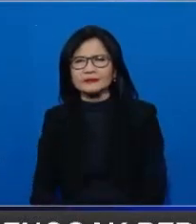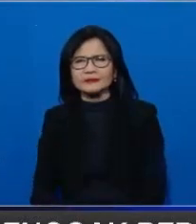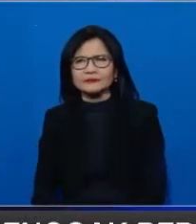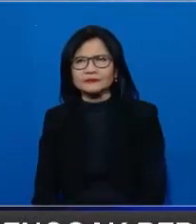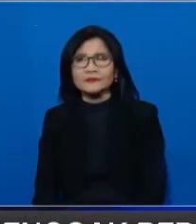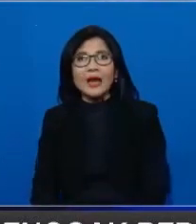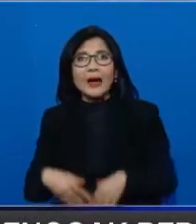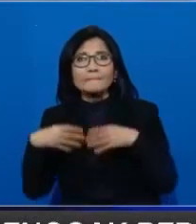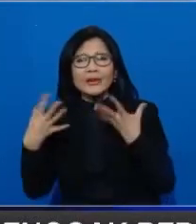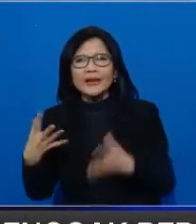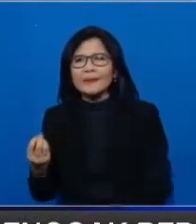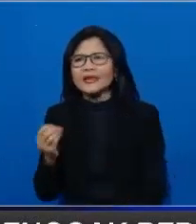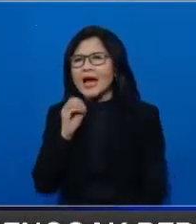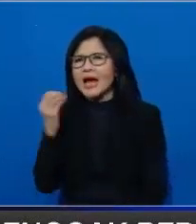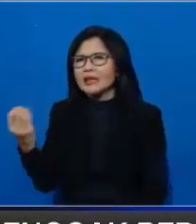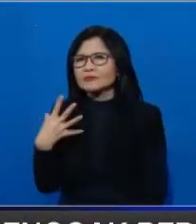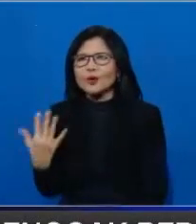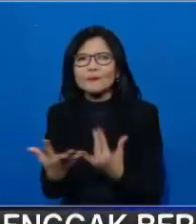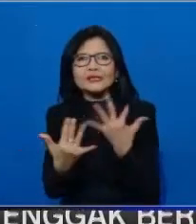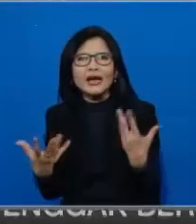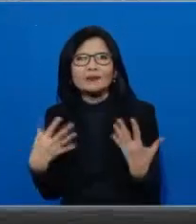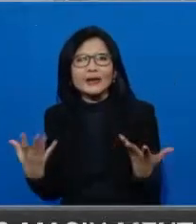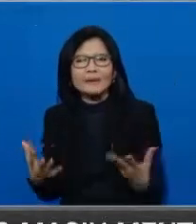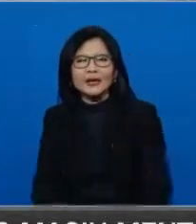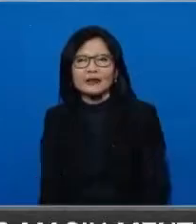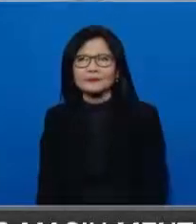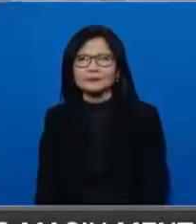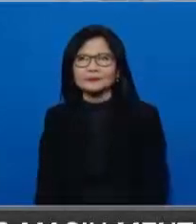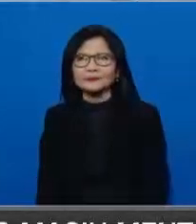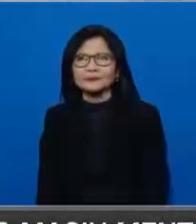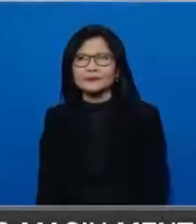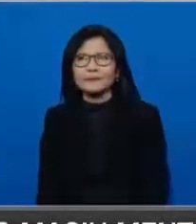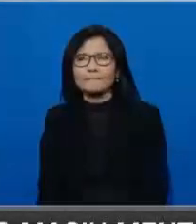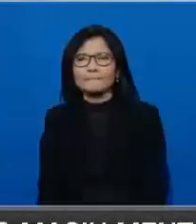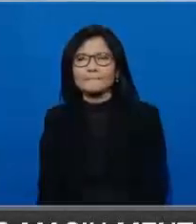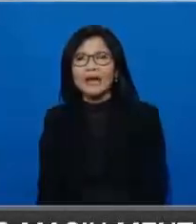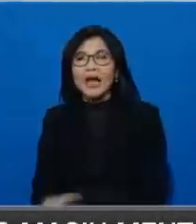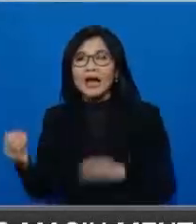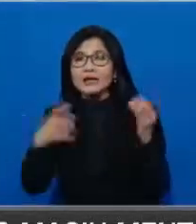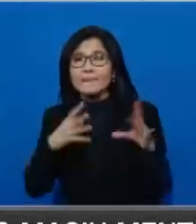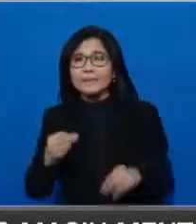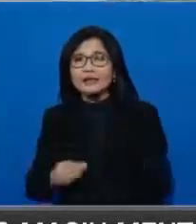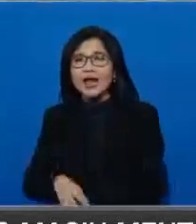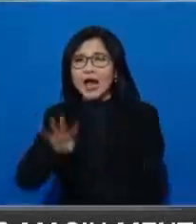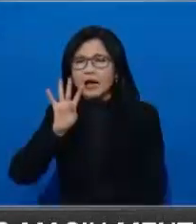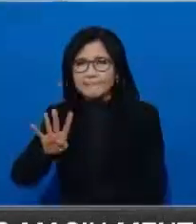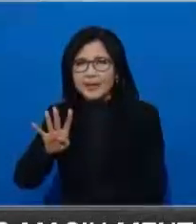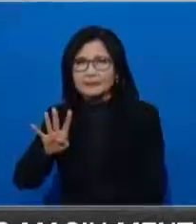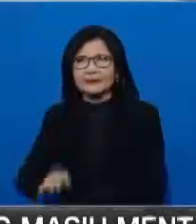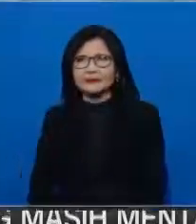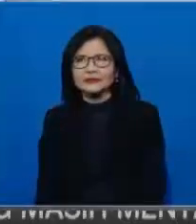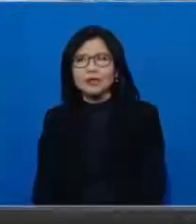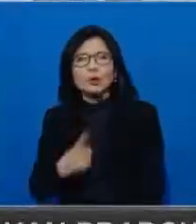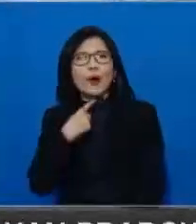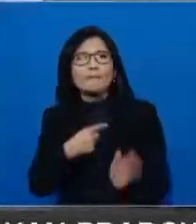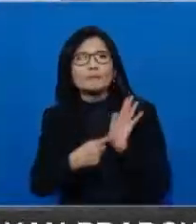Lalu bagaimana respons dari masyarakat? Kita lihat. Debat Pilpres 2024 menjadi momentum para kandidat untuk